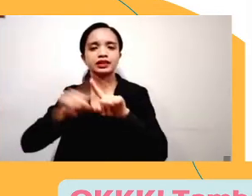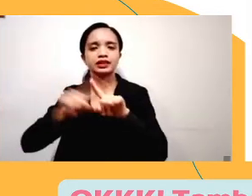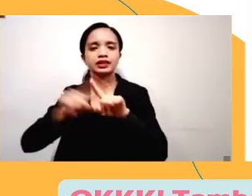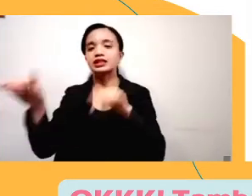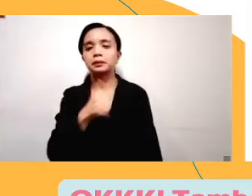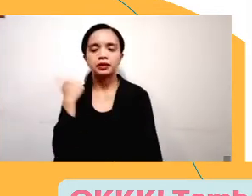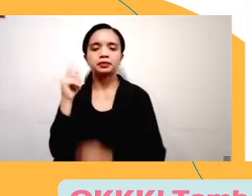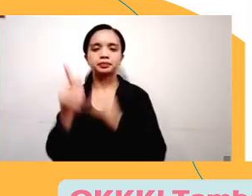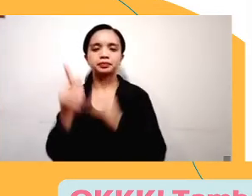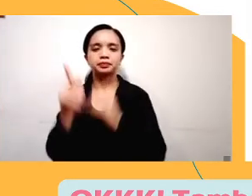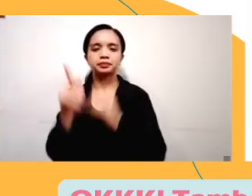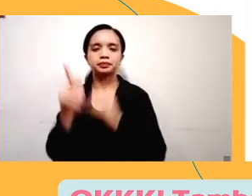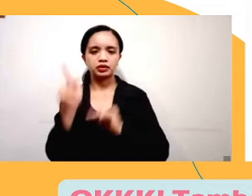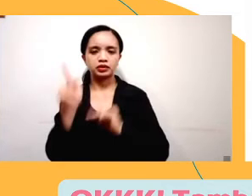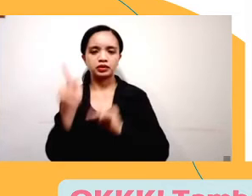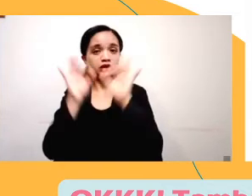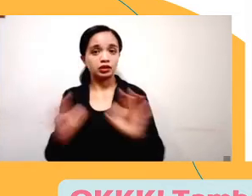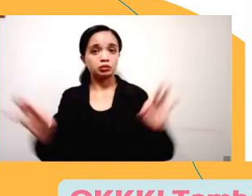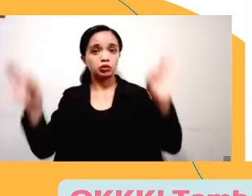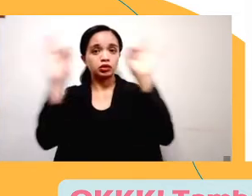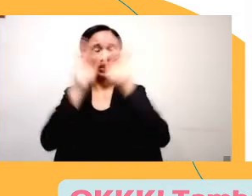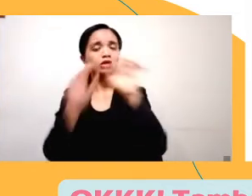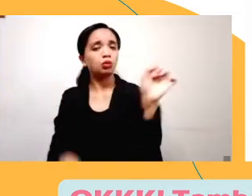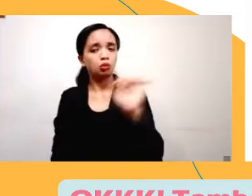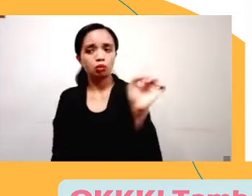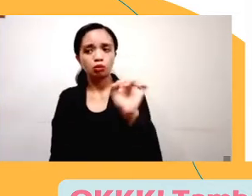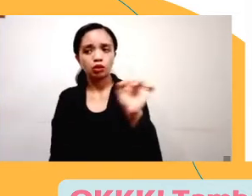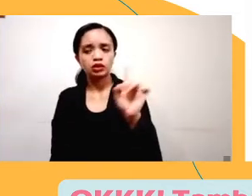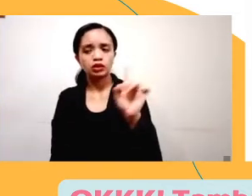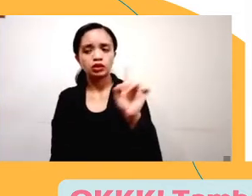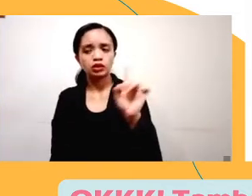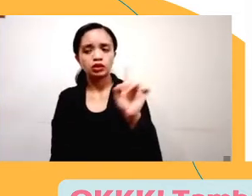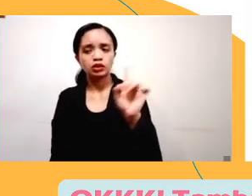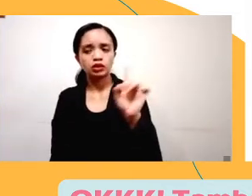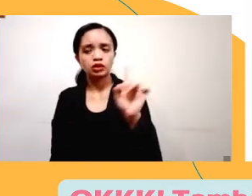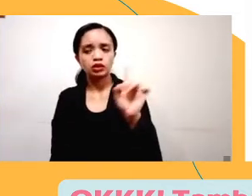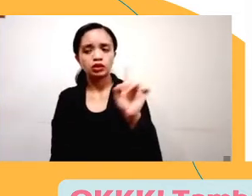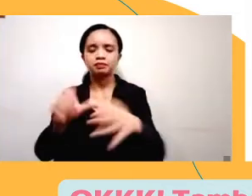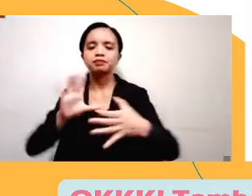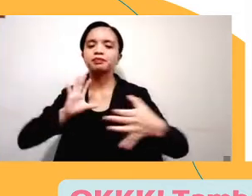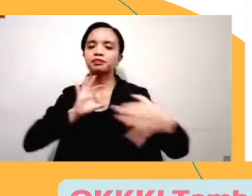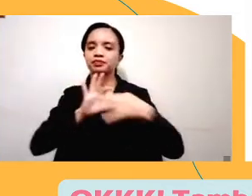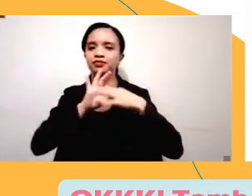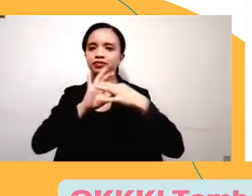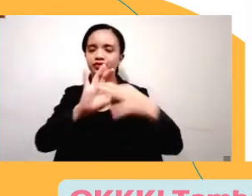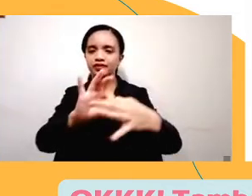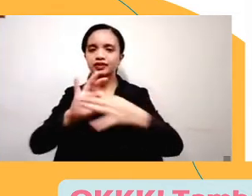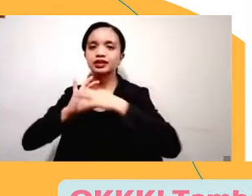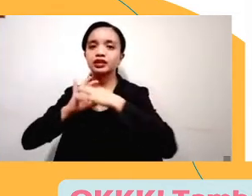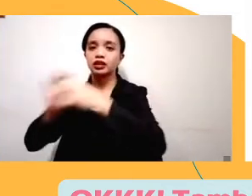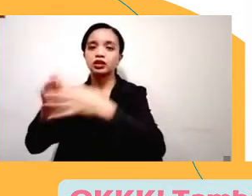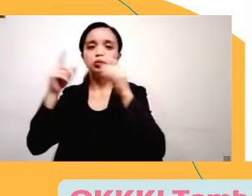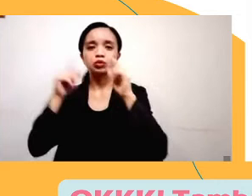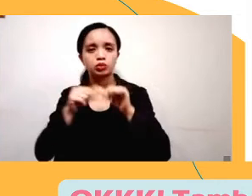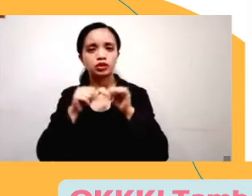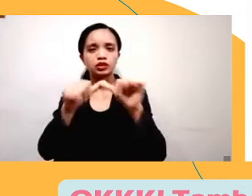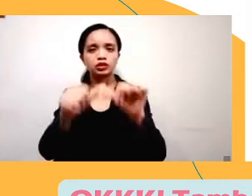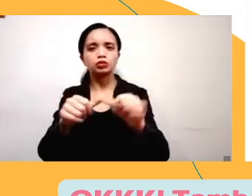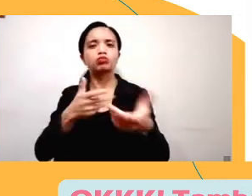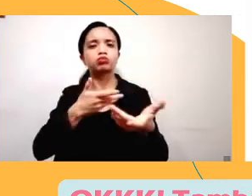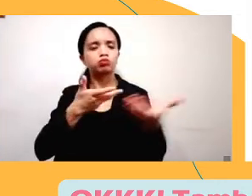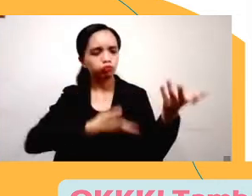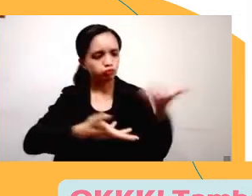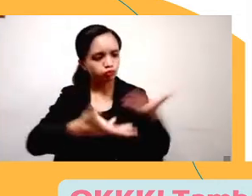atin. So mahalaga yung continued na connectedness, continued na pakikiugnay natin sa ating kapwa